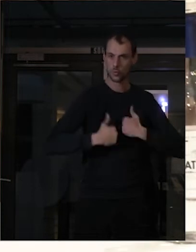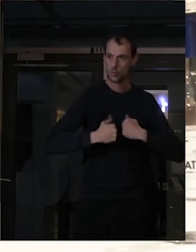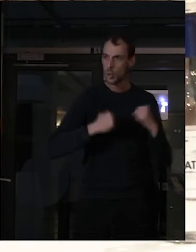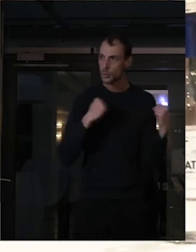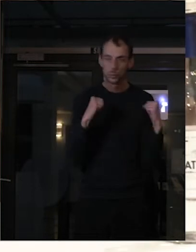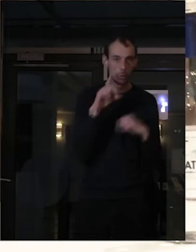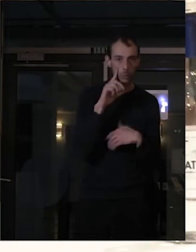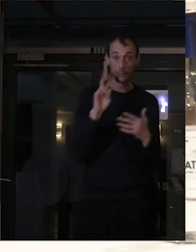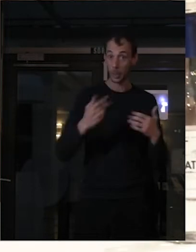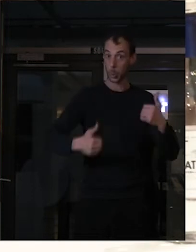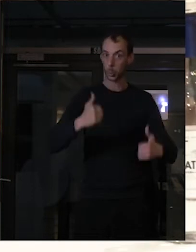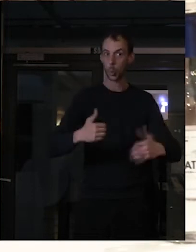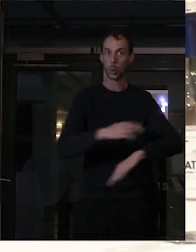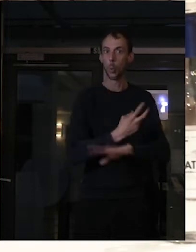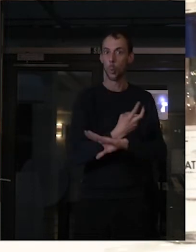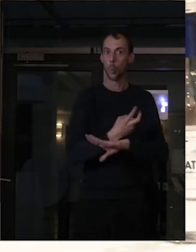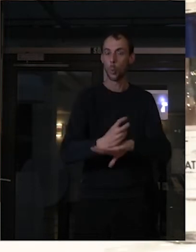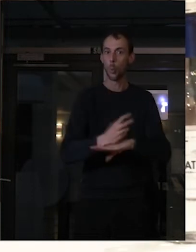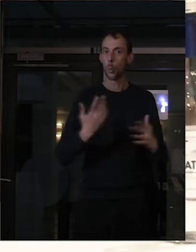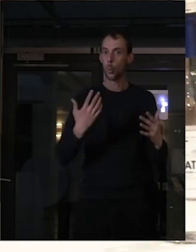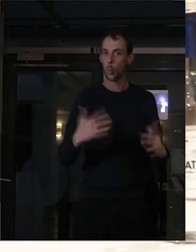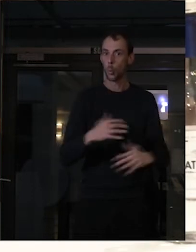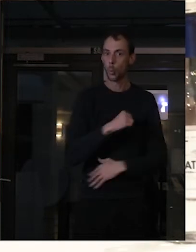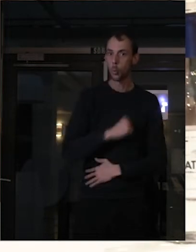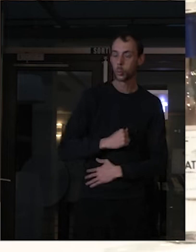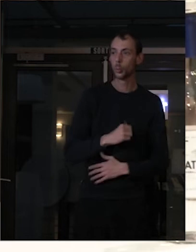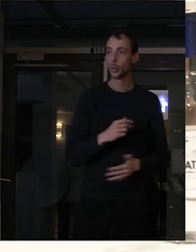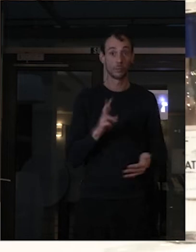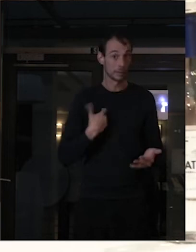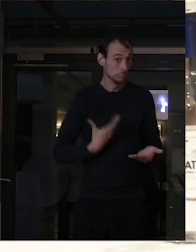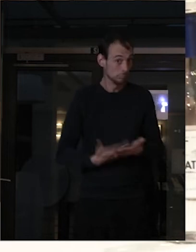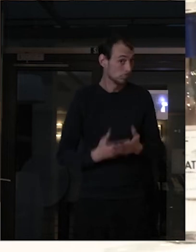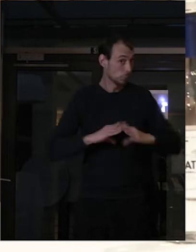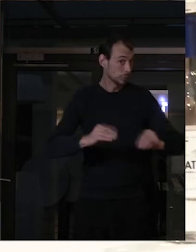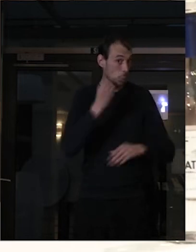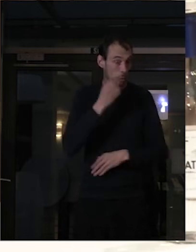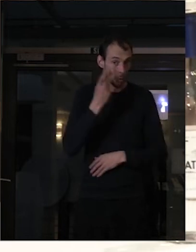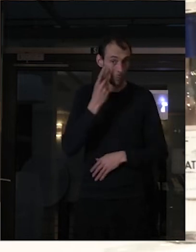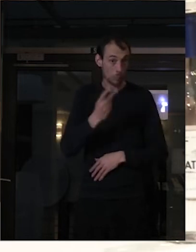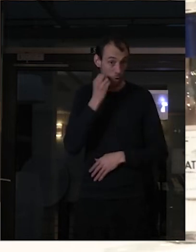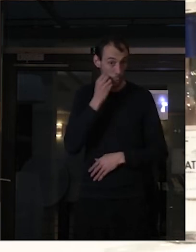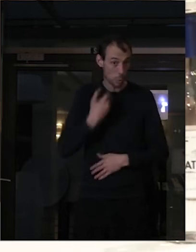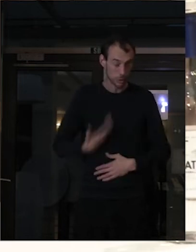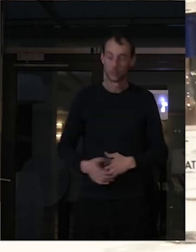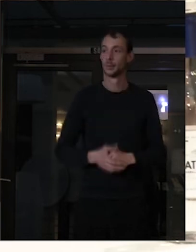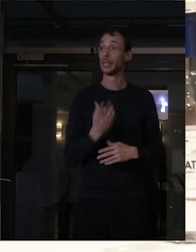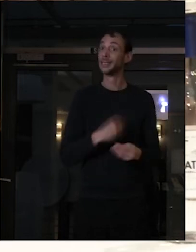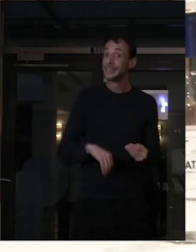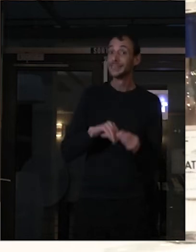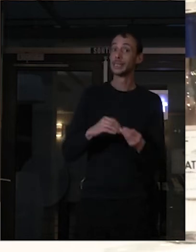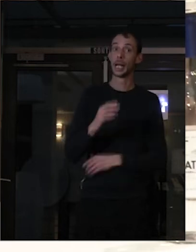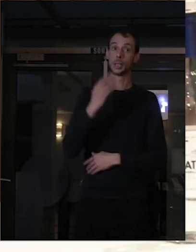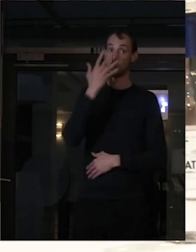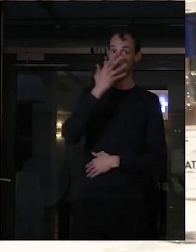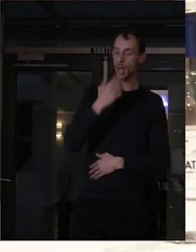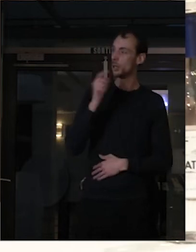pas un mythe, c'est un fait, je me rends compte tous les jours. Mais quand t'es une femme noire, faut que tu te battes encore